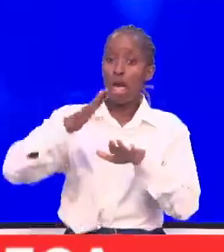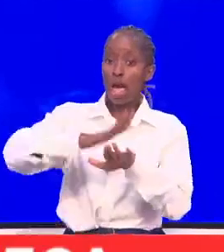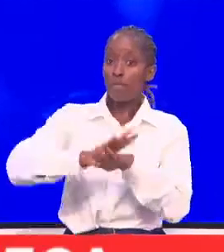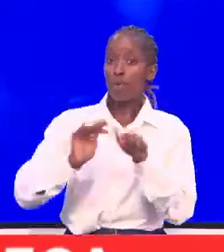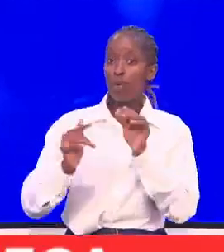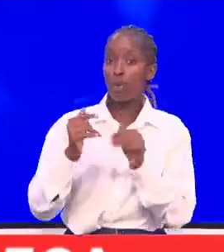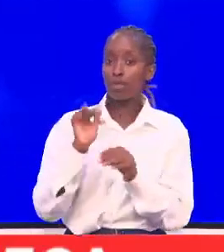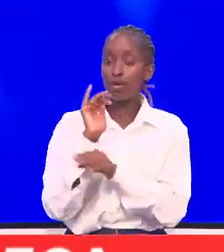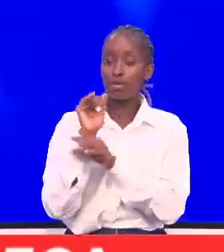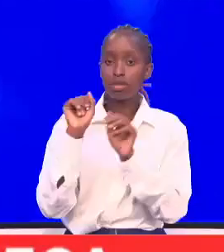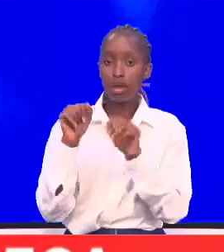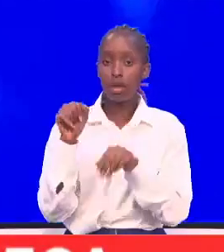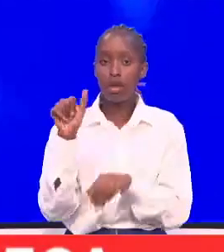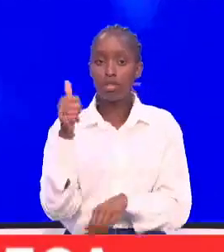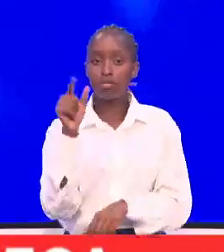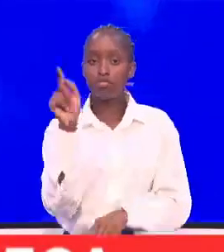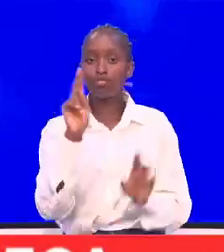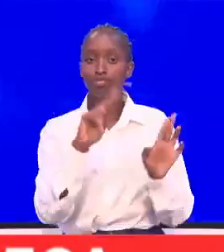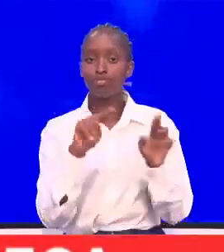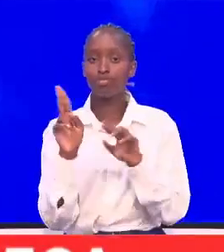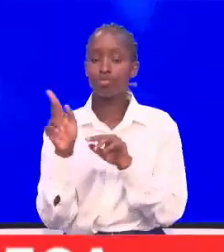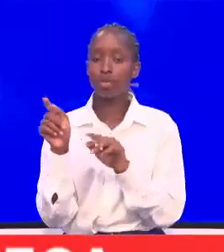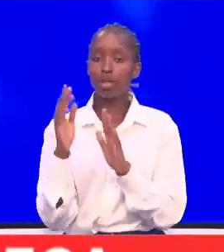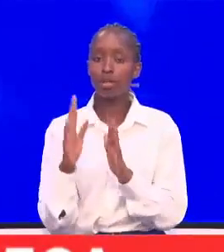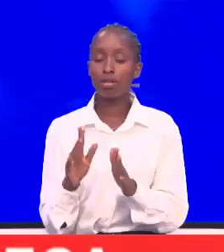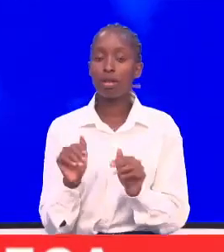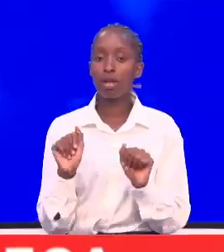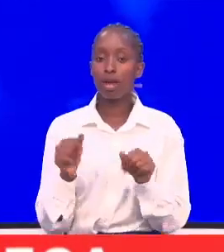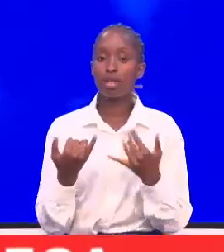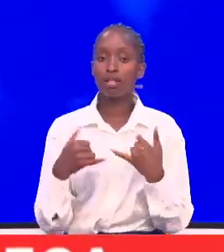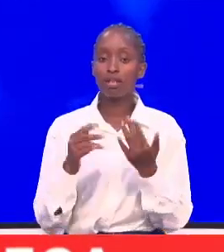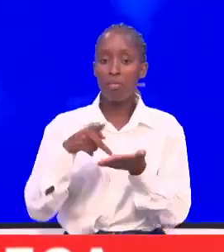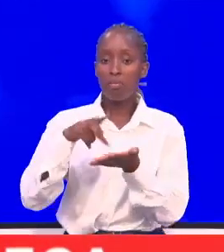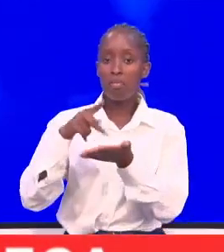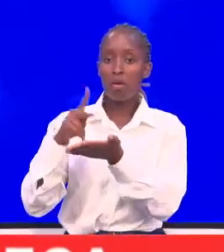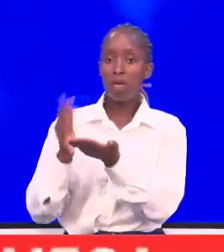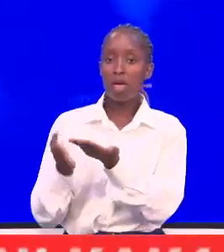iwasaidie kwa hospitali wakati wa matibabu. Na mbunge wa Kasarani Ron